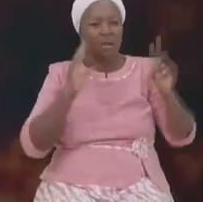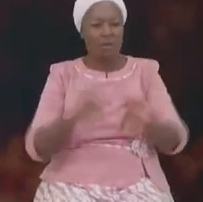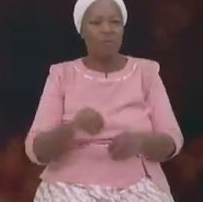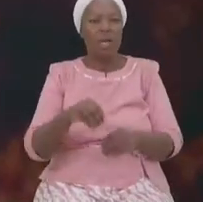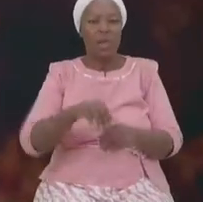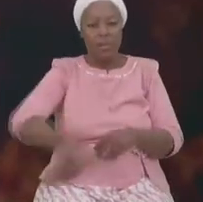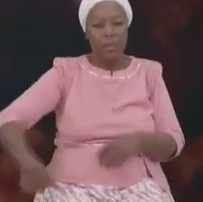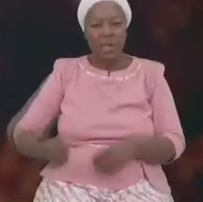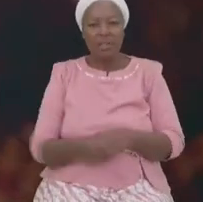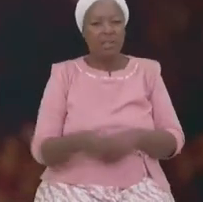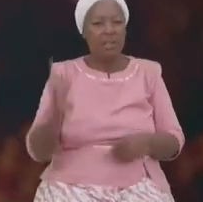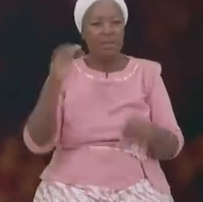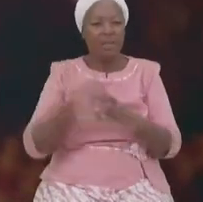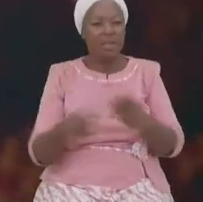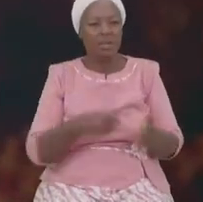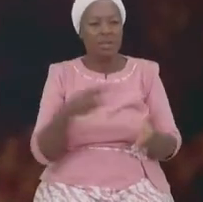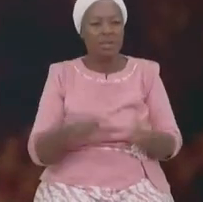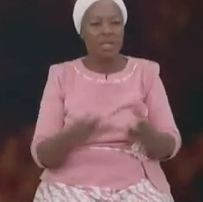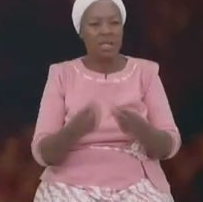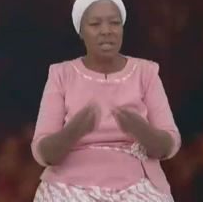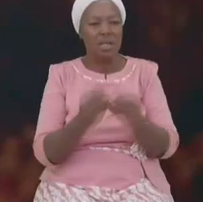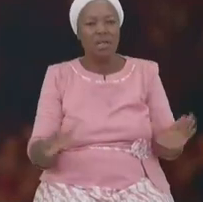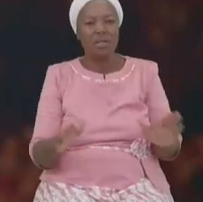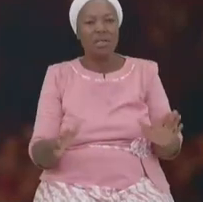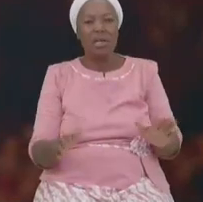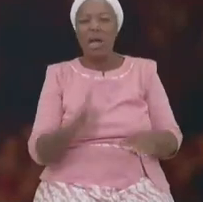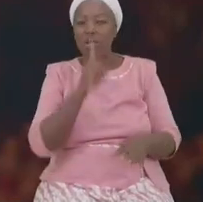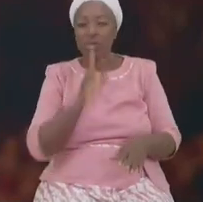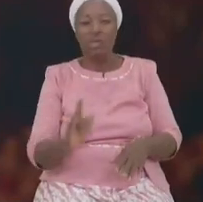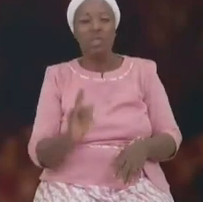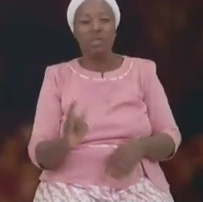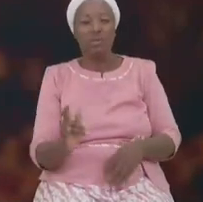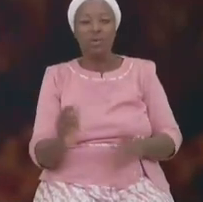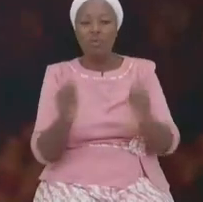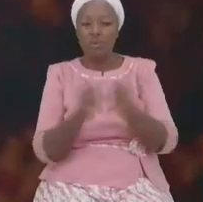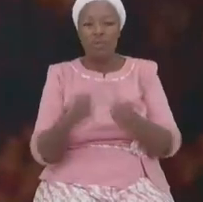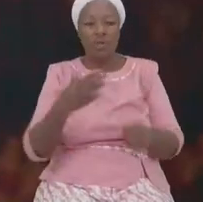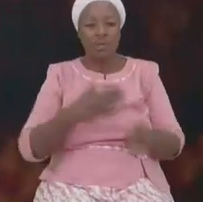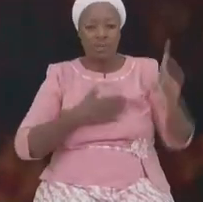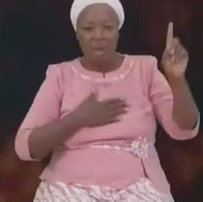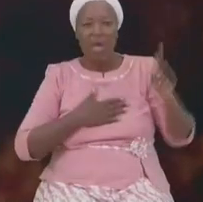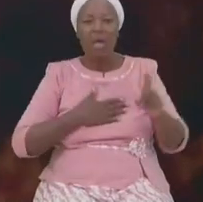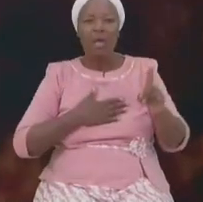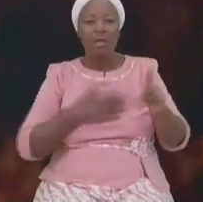véritablement dans ce pays, de tout mon cœur et